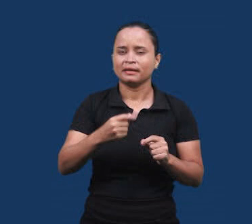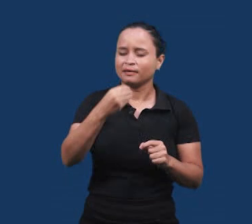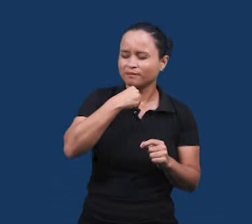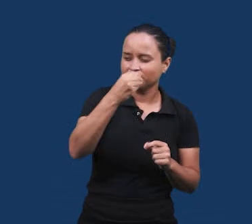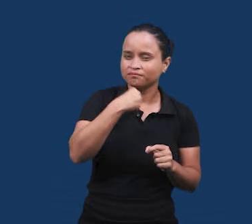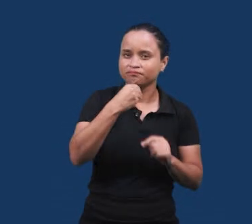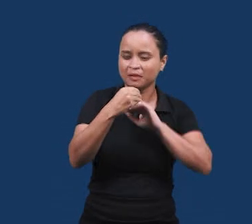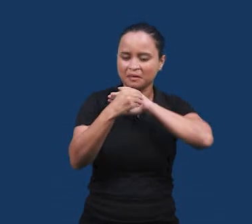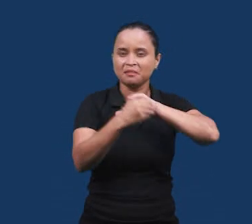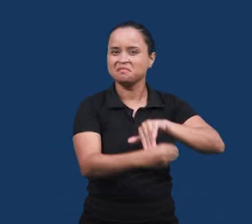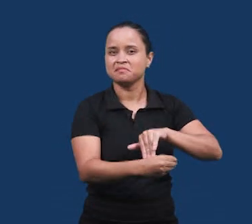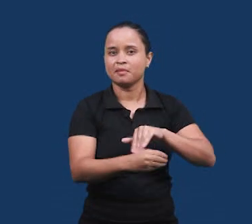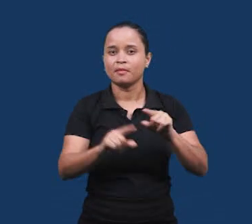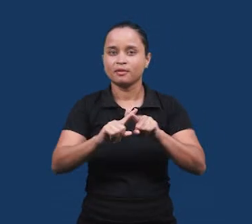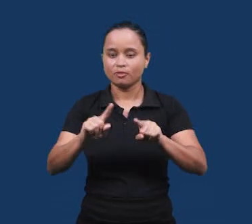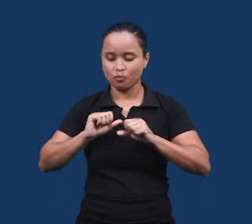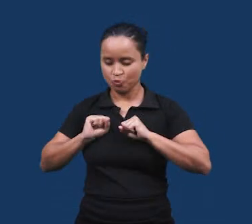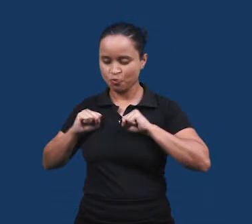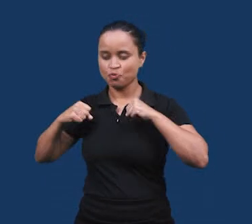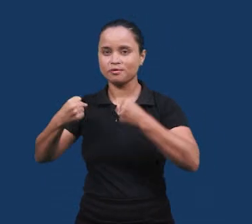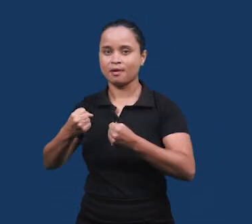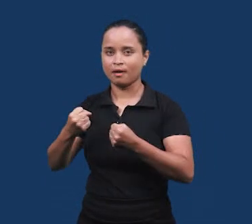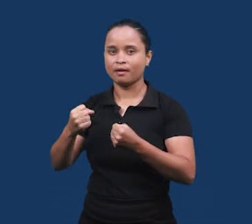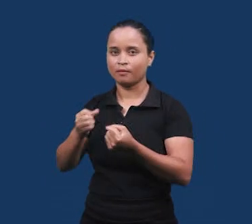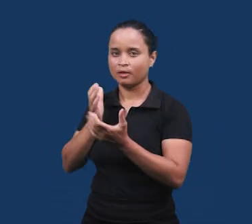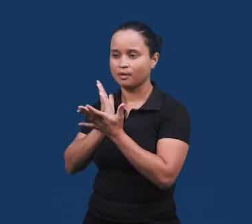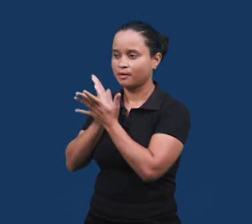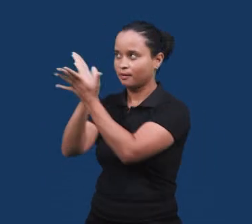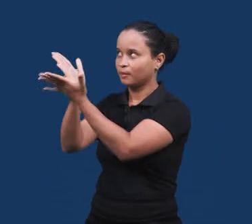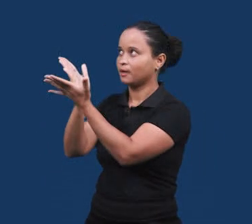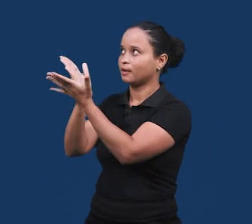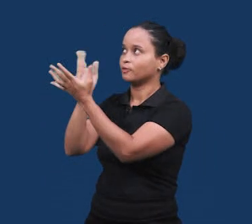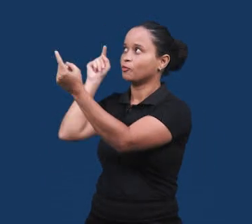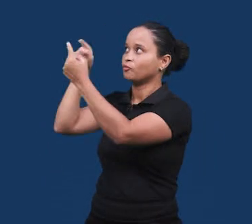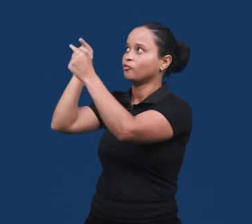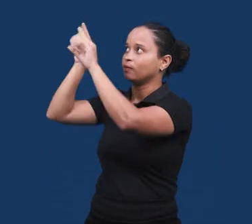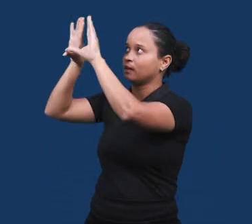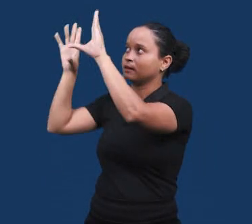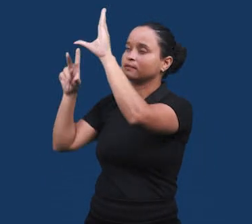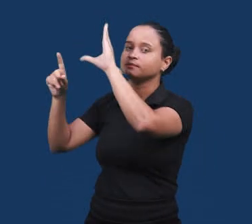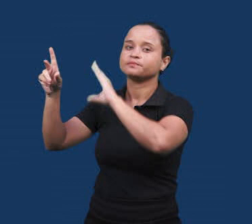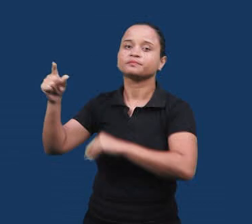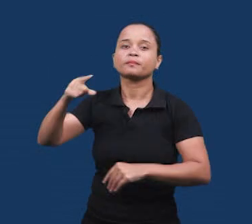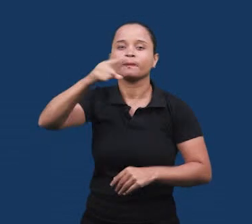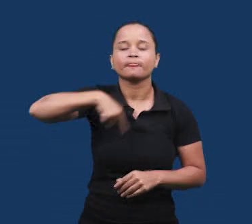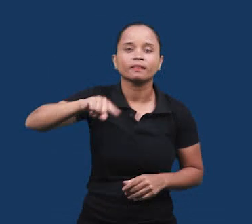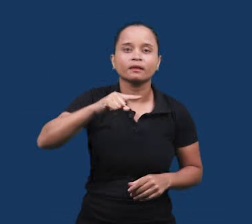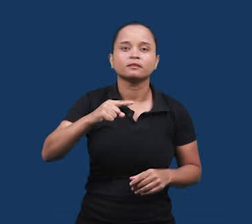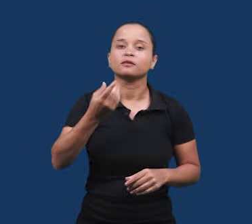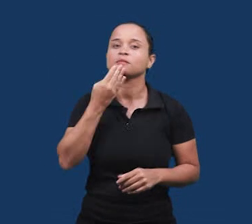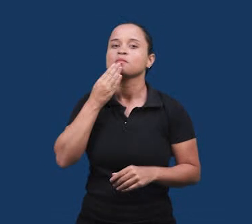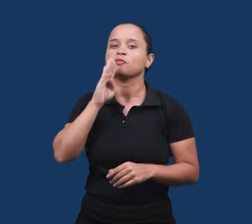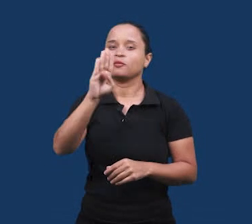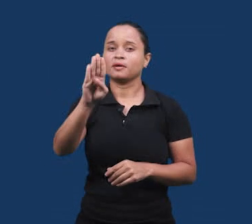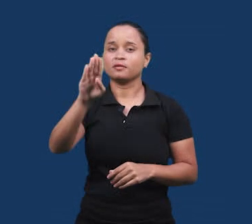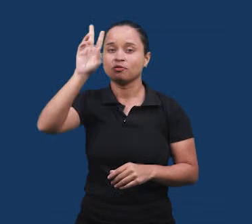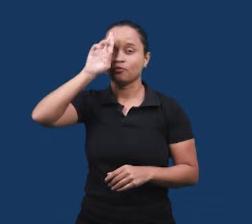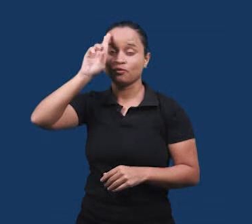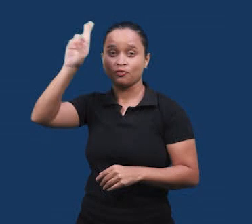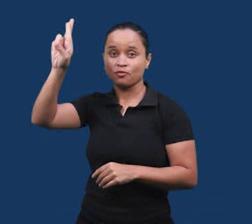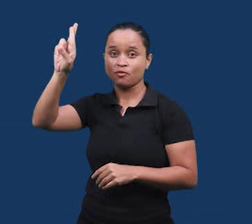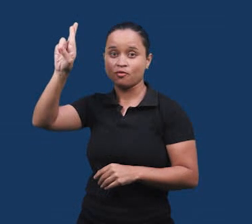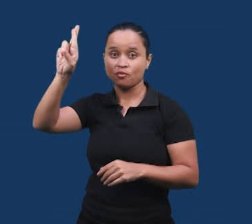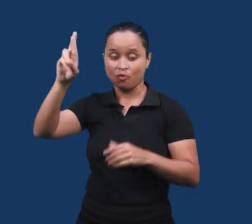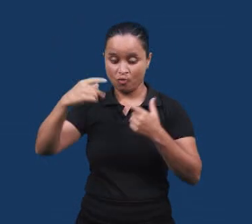désespoir et nous retrouvons toutes les forces nécessaires pour la marche en direction à l'éternité. Nous sommes sous la promesse de que le Seigneur,